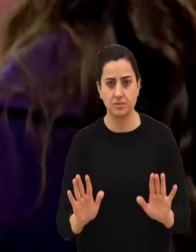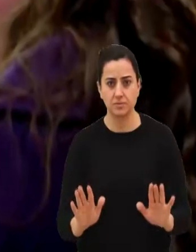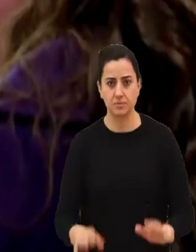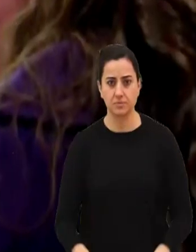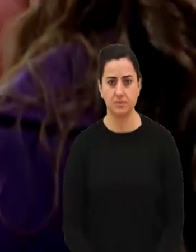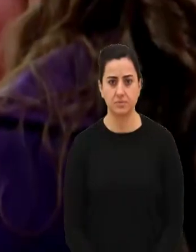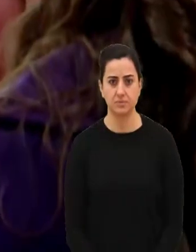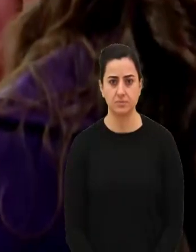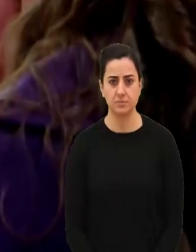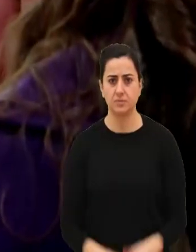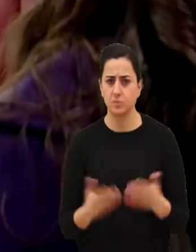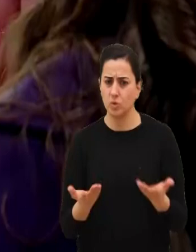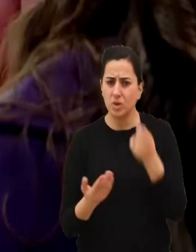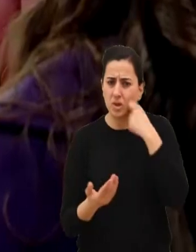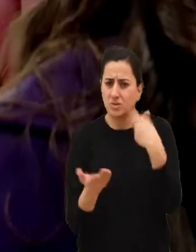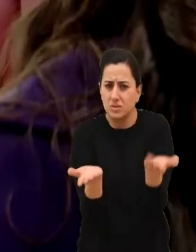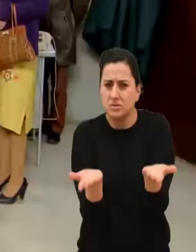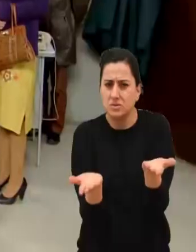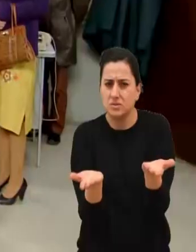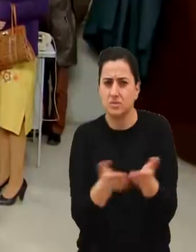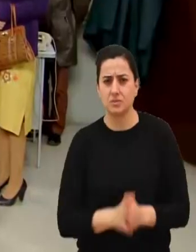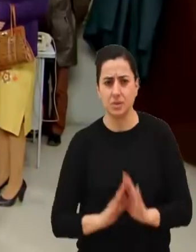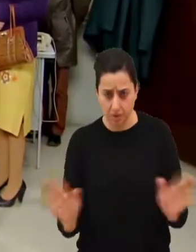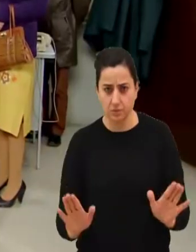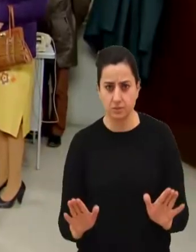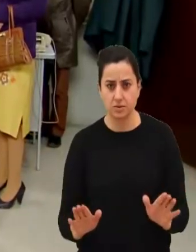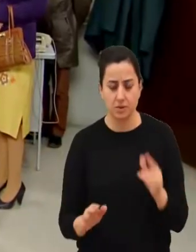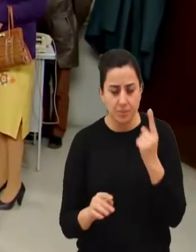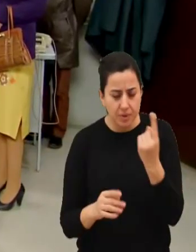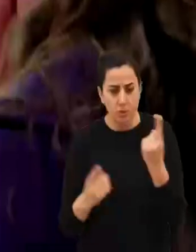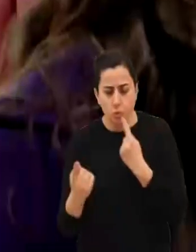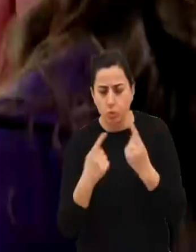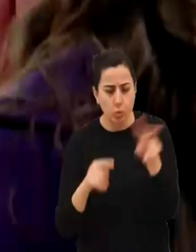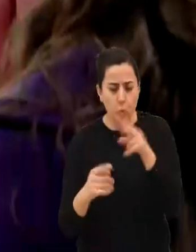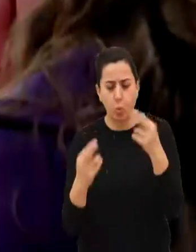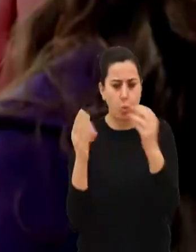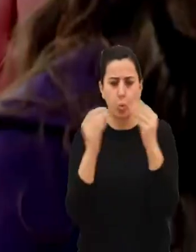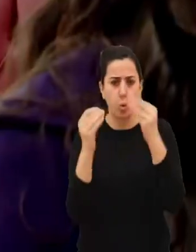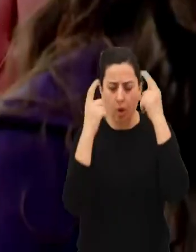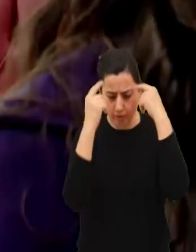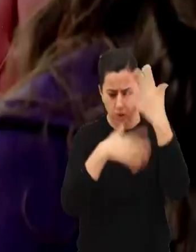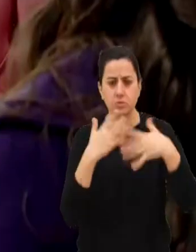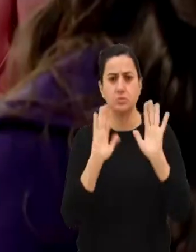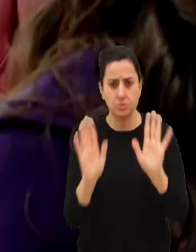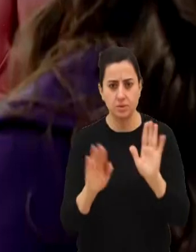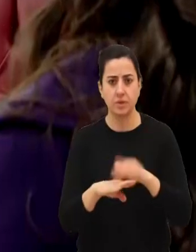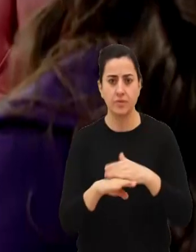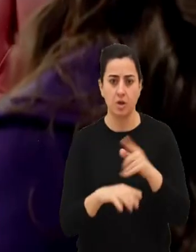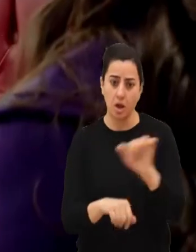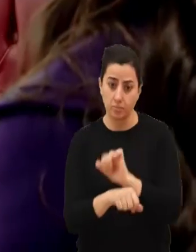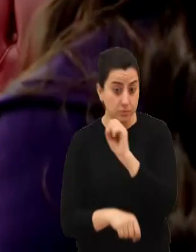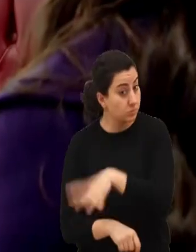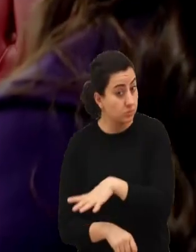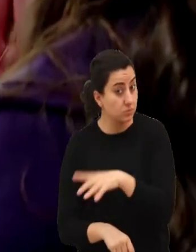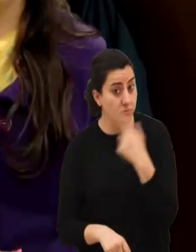Yeter! Bu niye rezilliktir arkadaş ya? Yeter. Bakın ya tane tane konuşun ya da içinizi birden değil tane tane sizi nezarete atarım. Tane